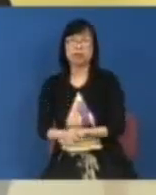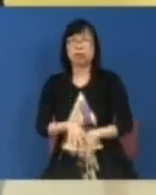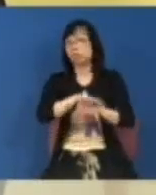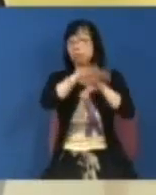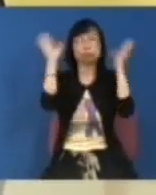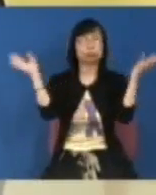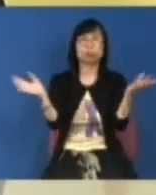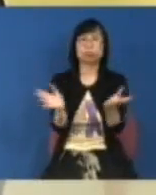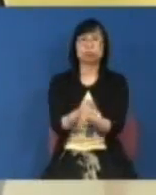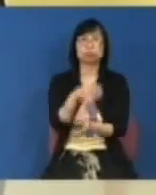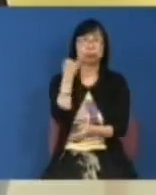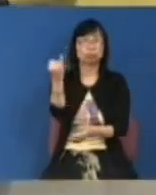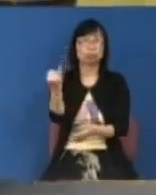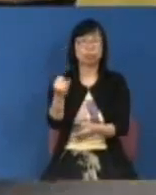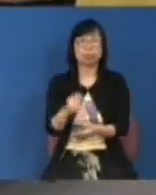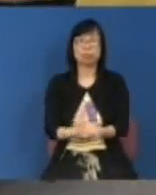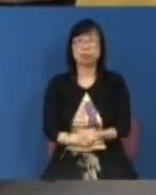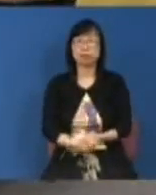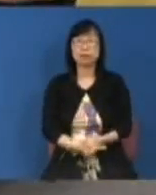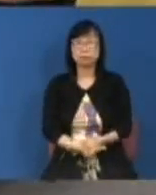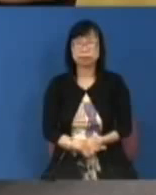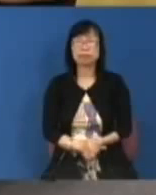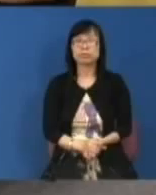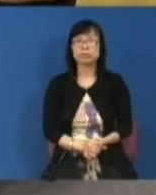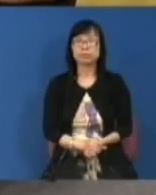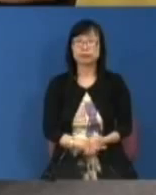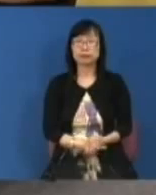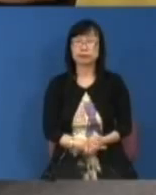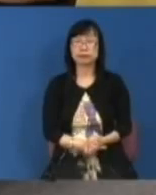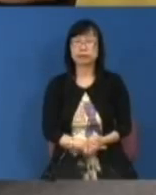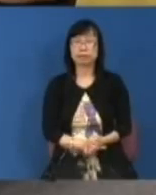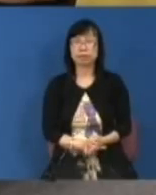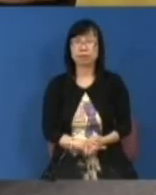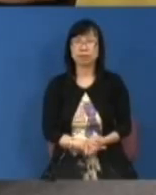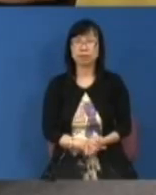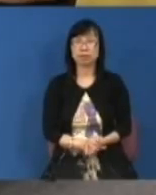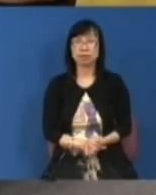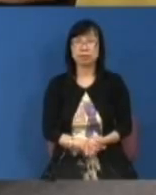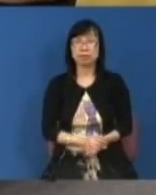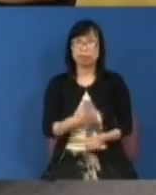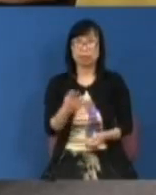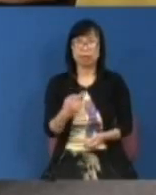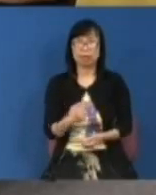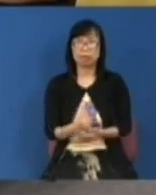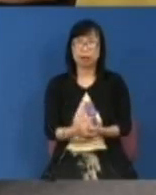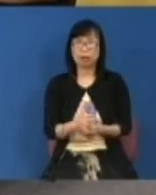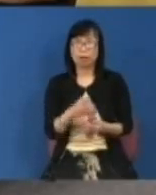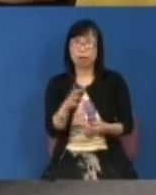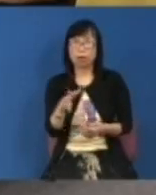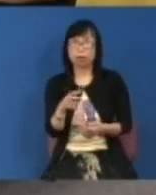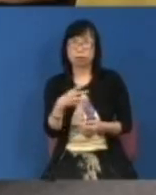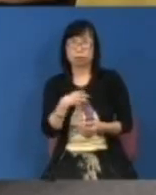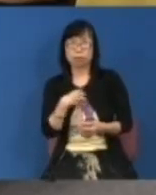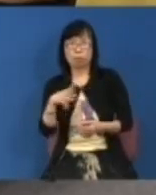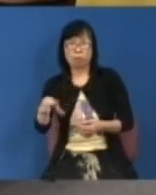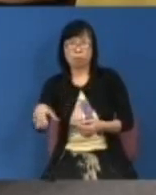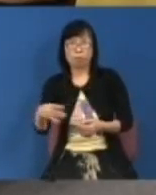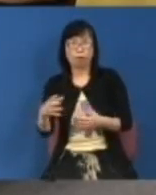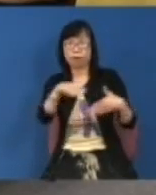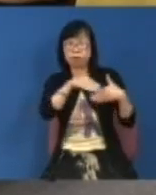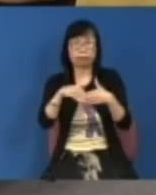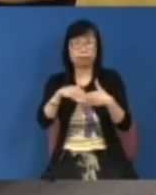啦， 暴力啦，即係 全部都唔啱啦。由你個楊森張文哥領導美國人去作